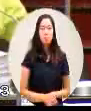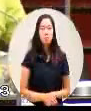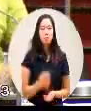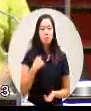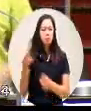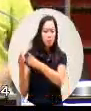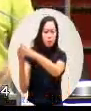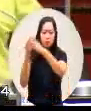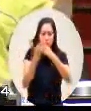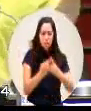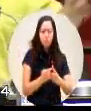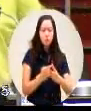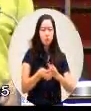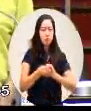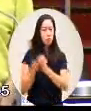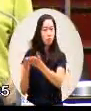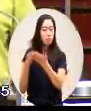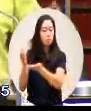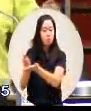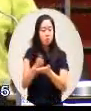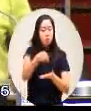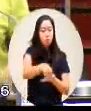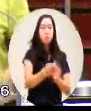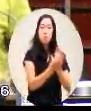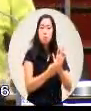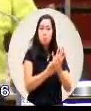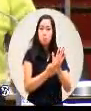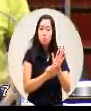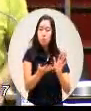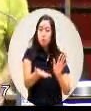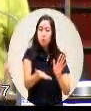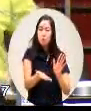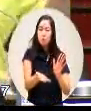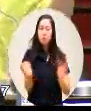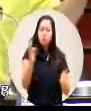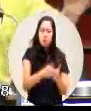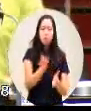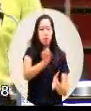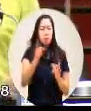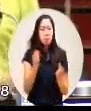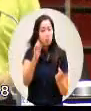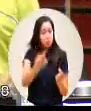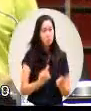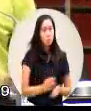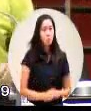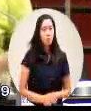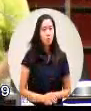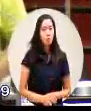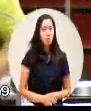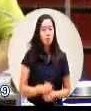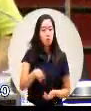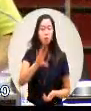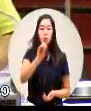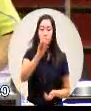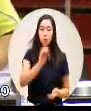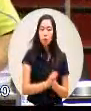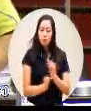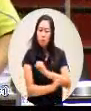伊来议会说明吗？可以讲个清楚，到底是什么原因？是唔是有这个勾结图利之